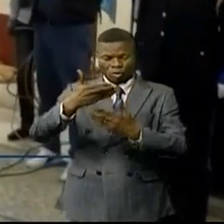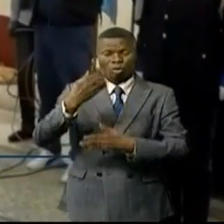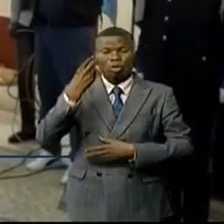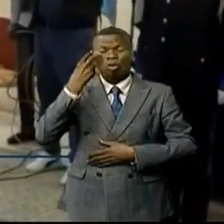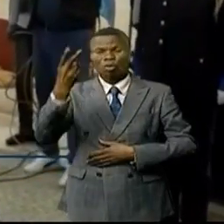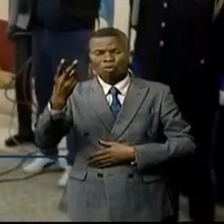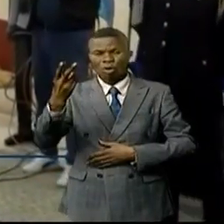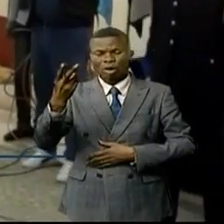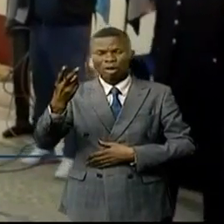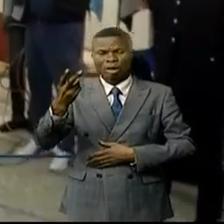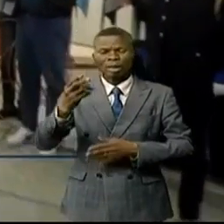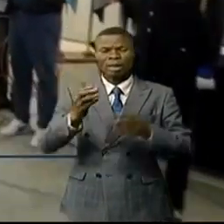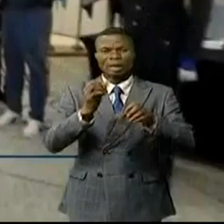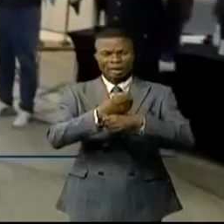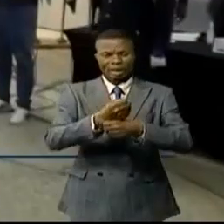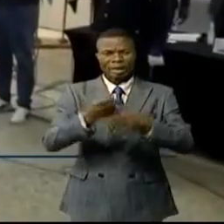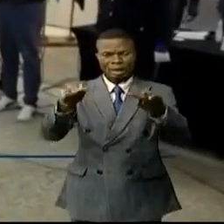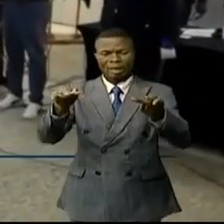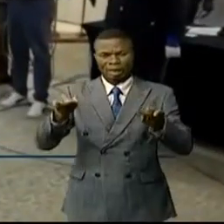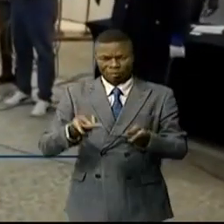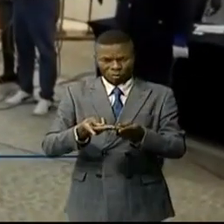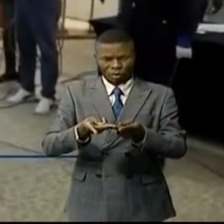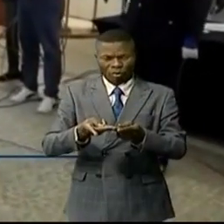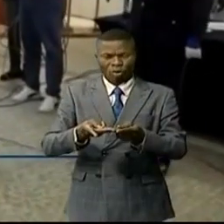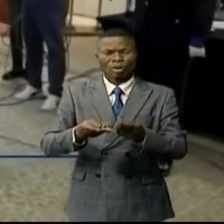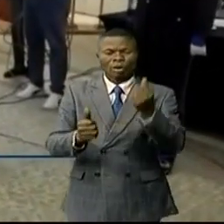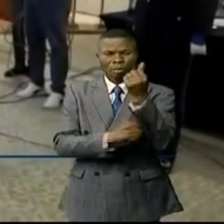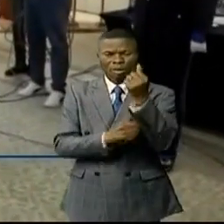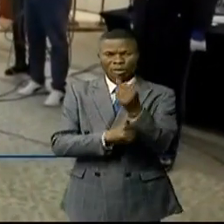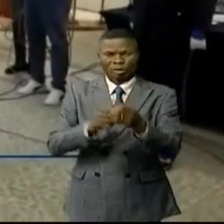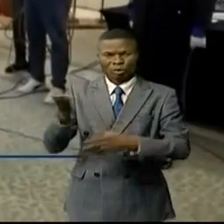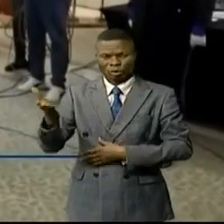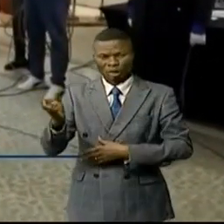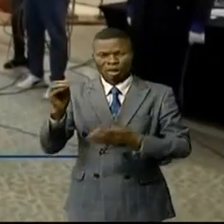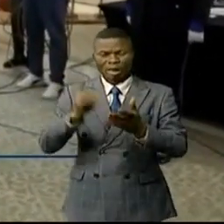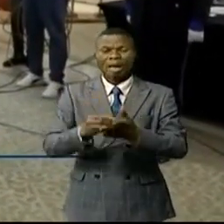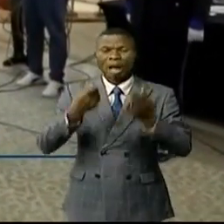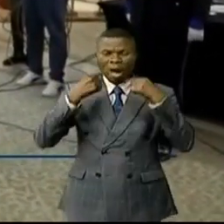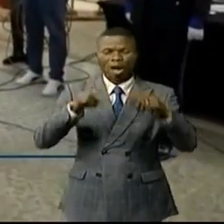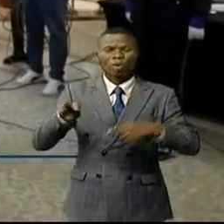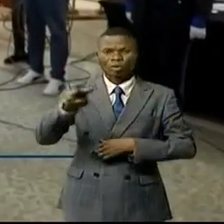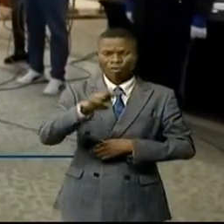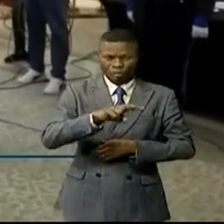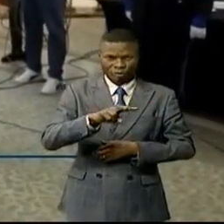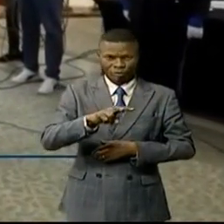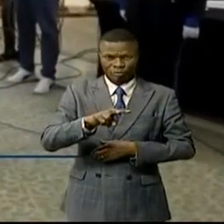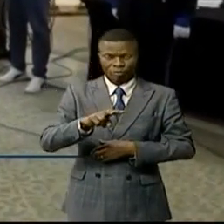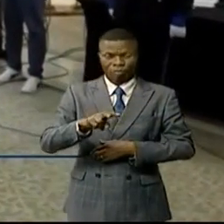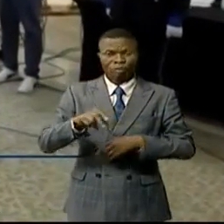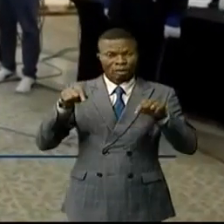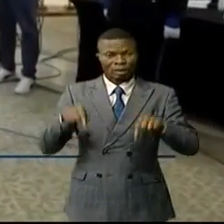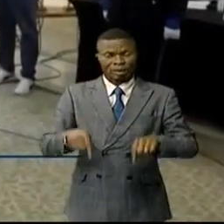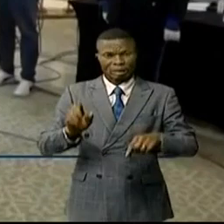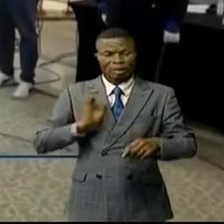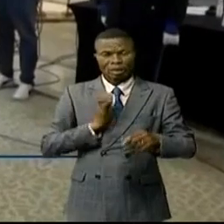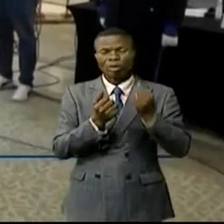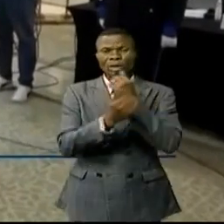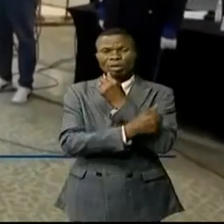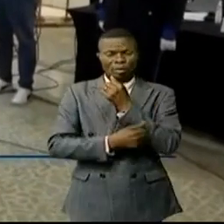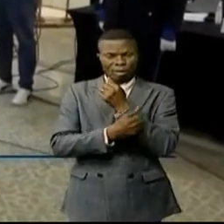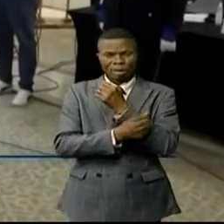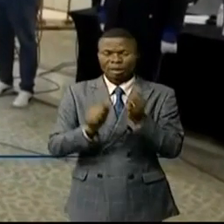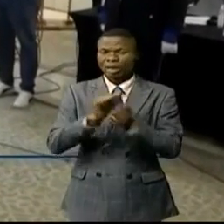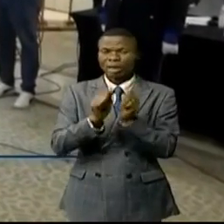comment mettre en place ces cadres-là. Il faut répéter encore une fois qu'il n'a jamais été question